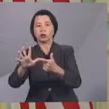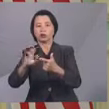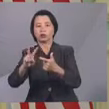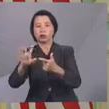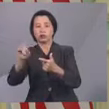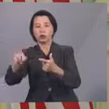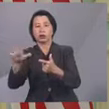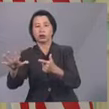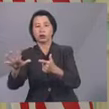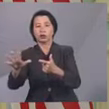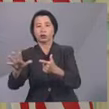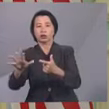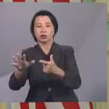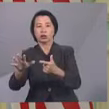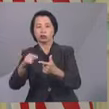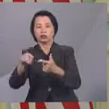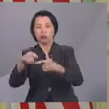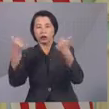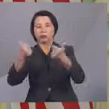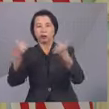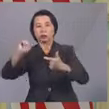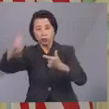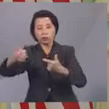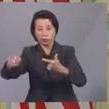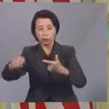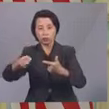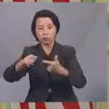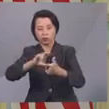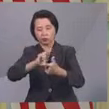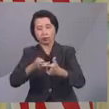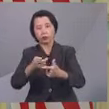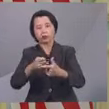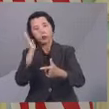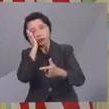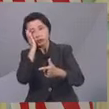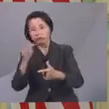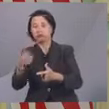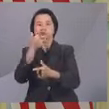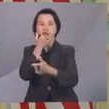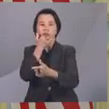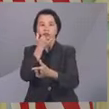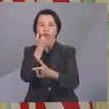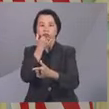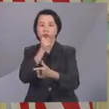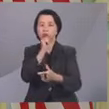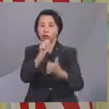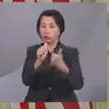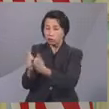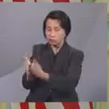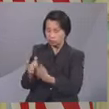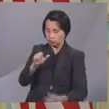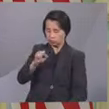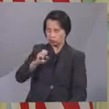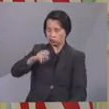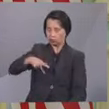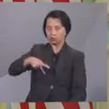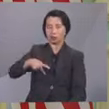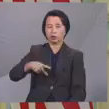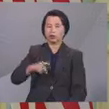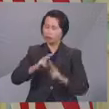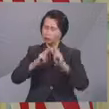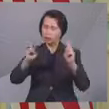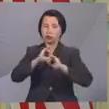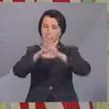25 bulan lah, 12 1 minit. Dan dia nak beraya lagi besok tu. Jadi salah dari segi SOP yang dikeluarkan. Sebab very